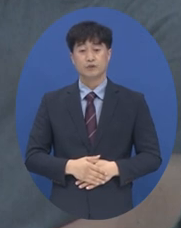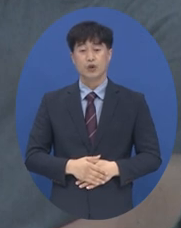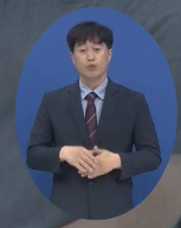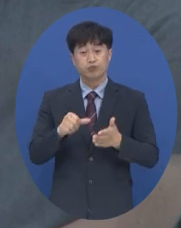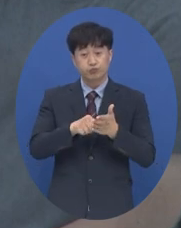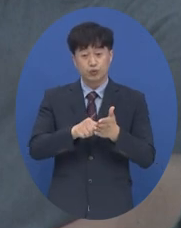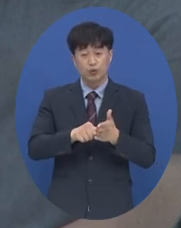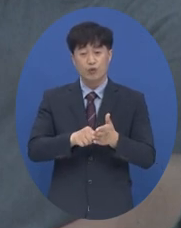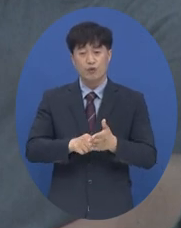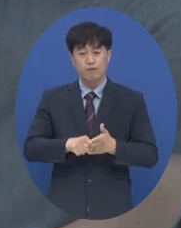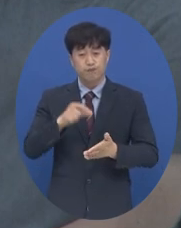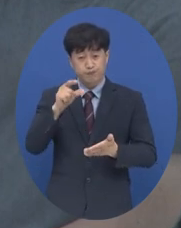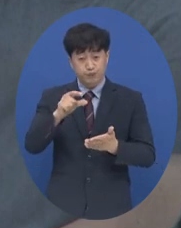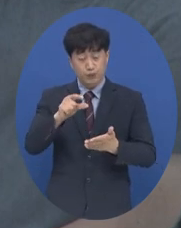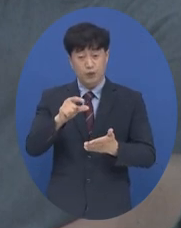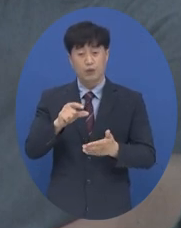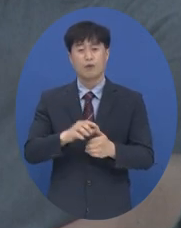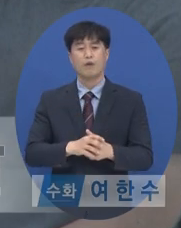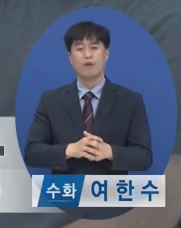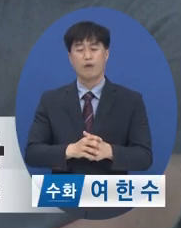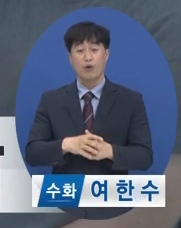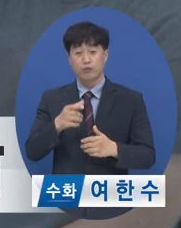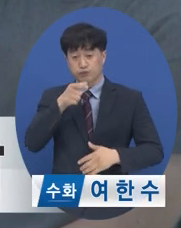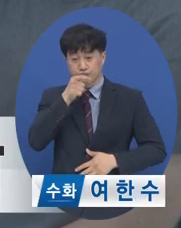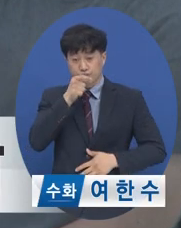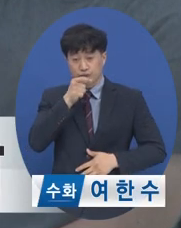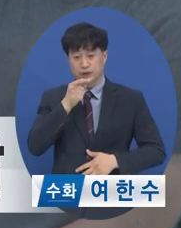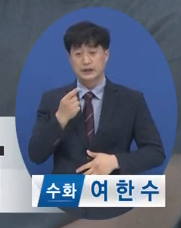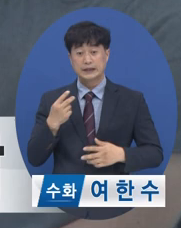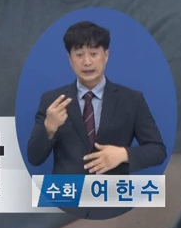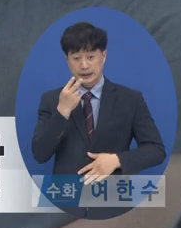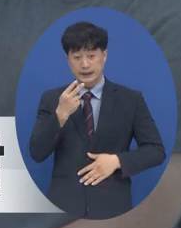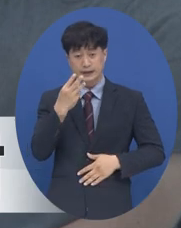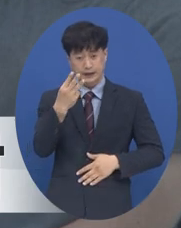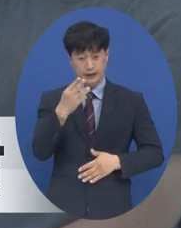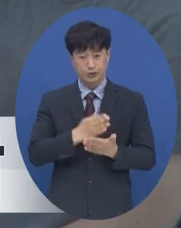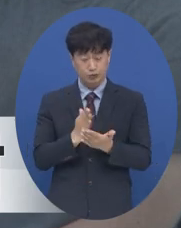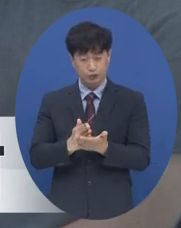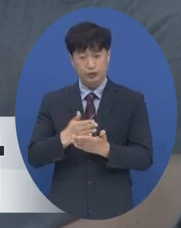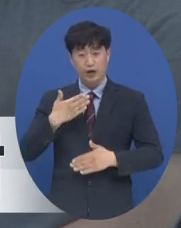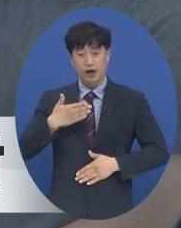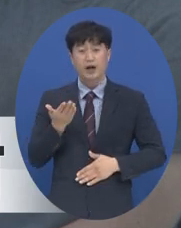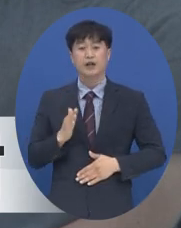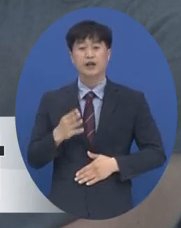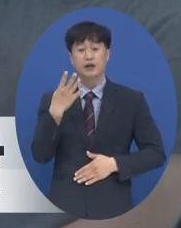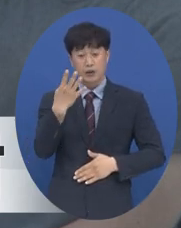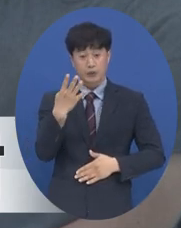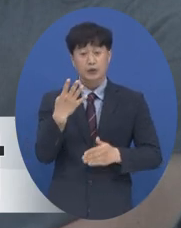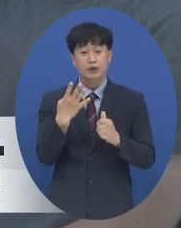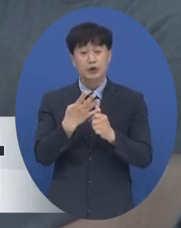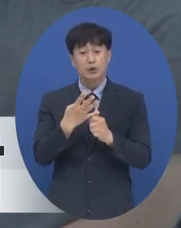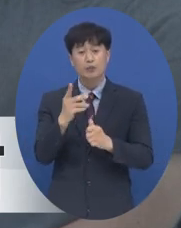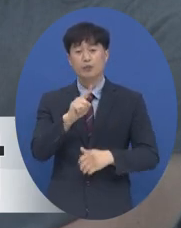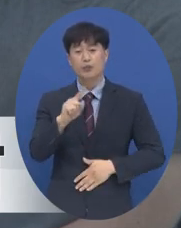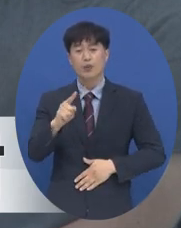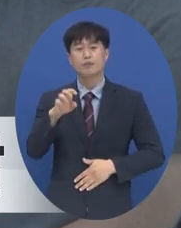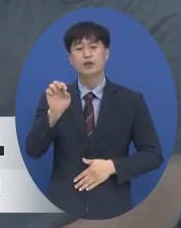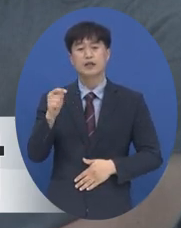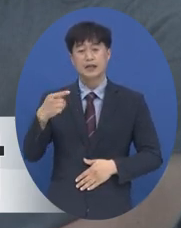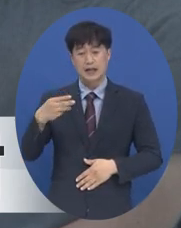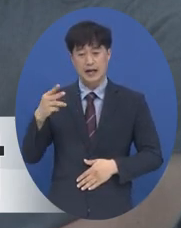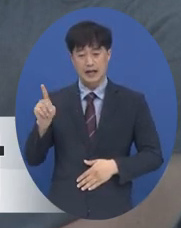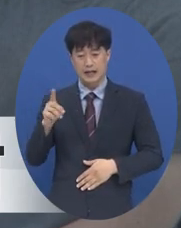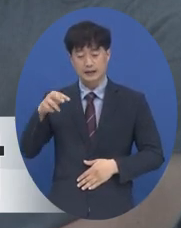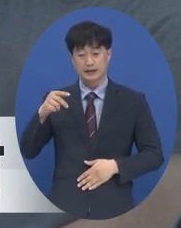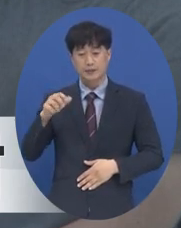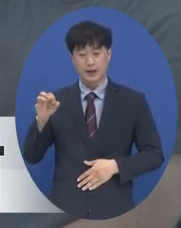흔히 물질은 고체와 액체, 기체라는 세 가지 상태가 있다고 아실 텐데요. 네 번째 상태가 바로 플라스마입니다.